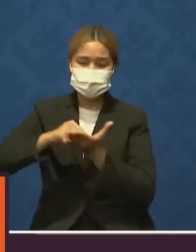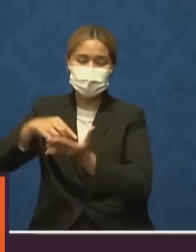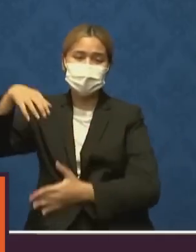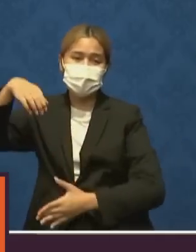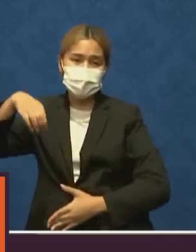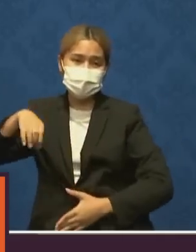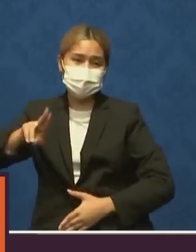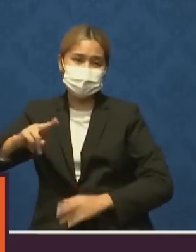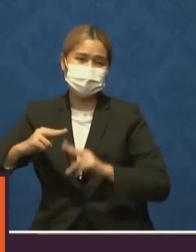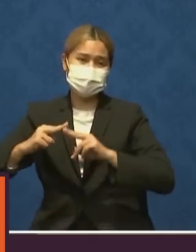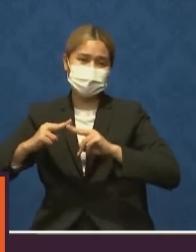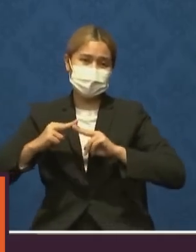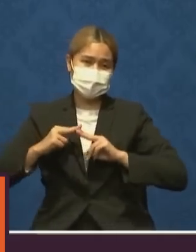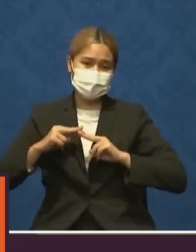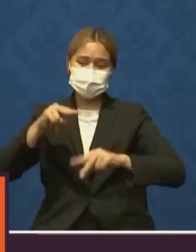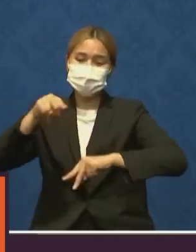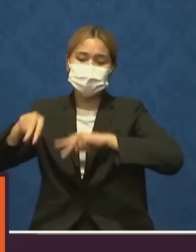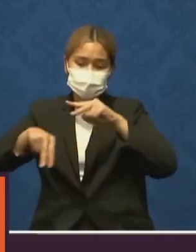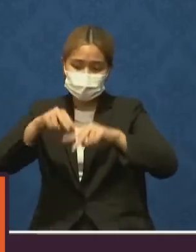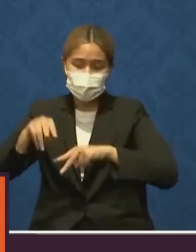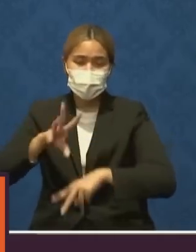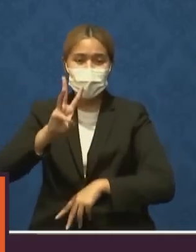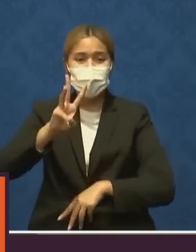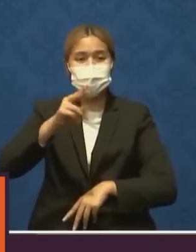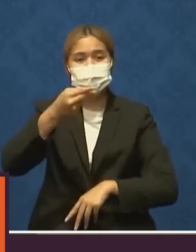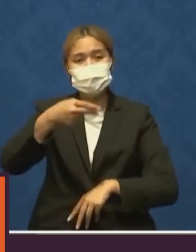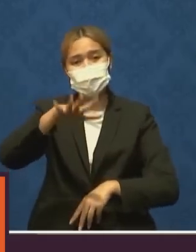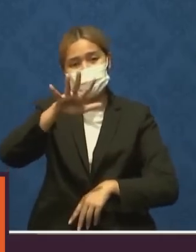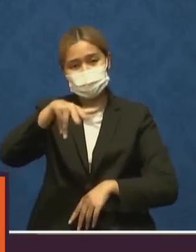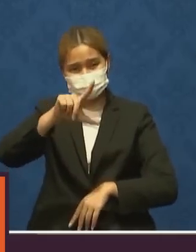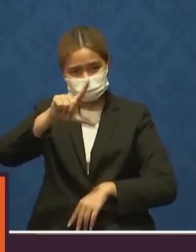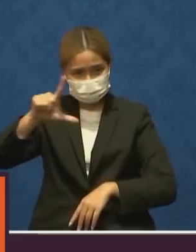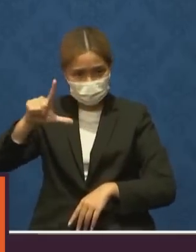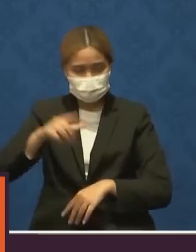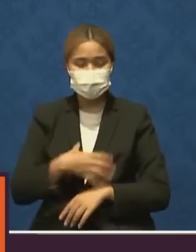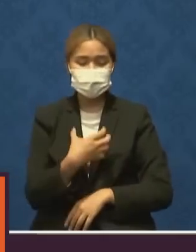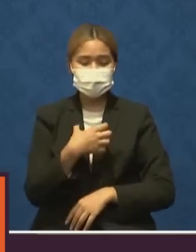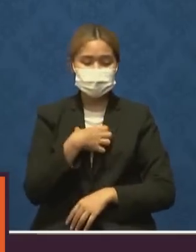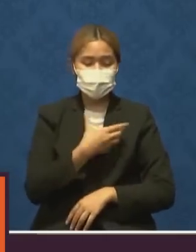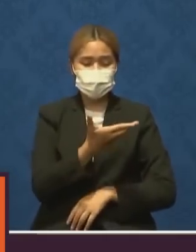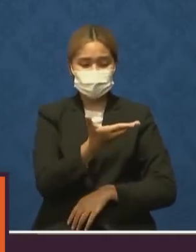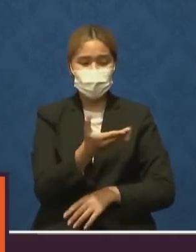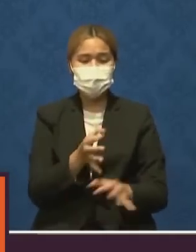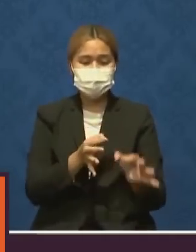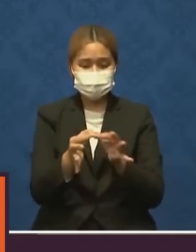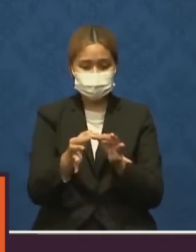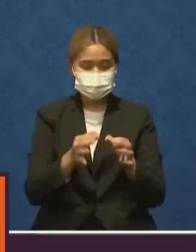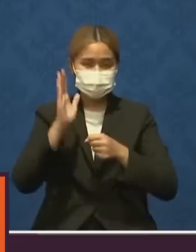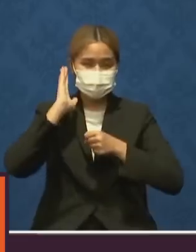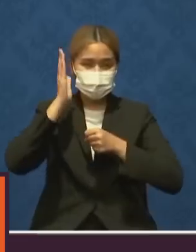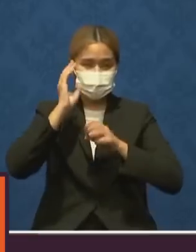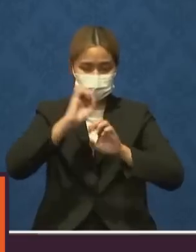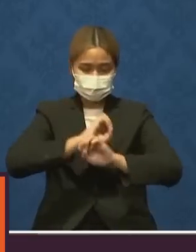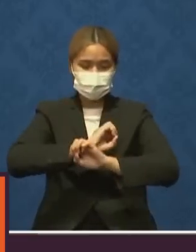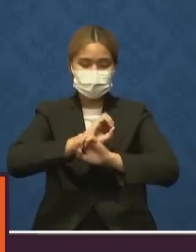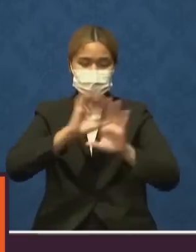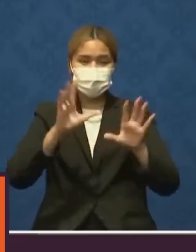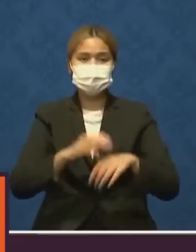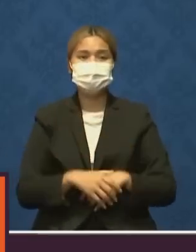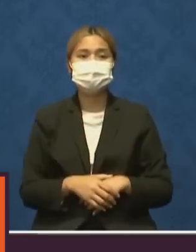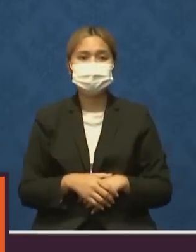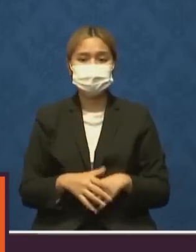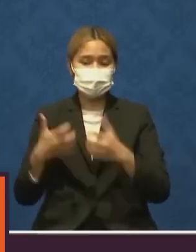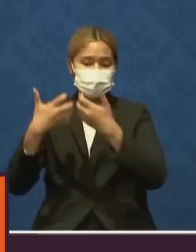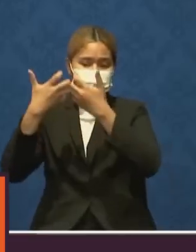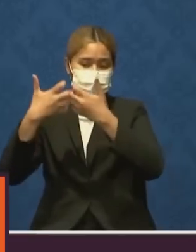ลานบาด แบนได้เลยดันนนะครับกอยากไดคำชจแงนะท่านนายกครับวท่จานุมบิลงไฟฟาสองโลงให้เพิ่มเกินคามจำเปทำไม